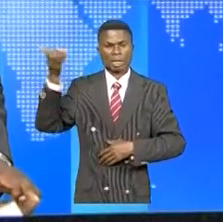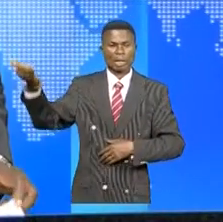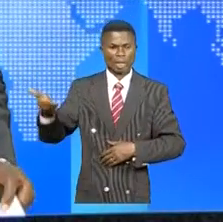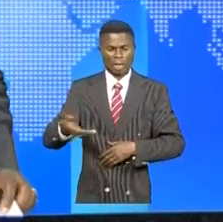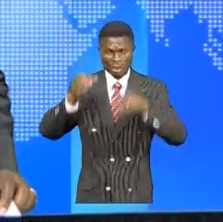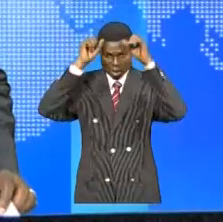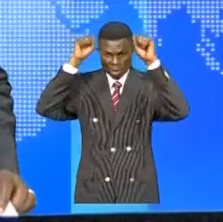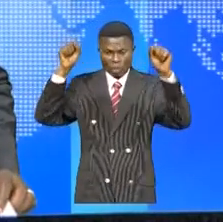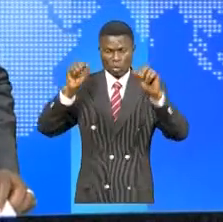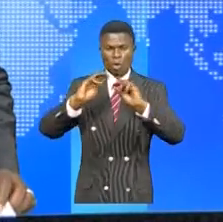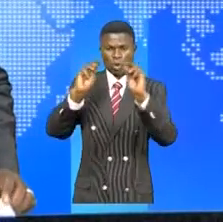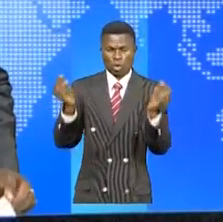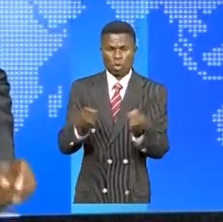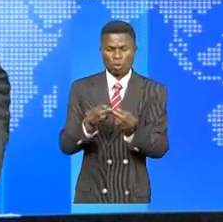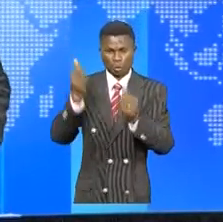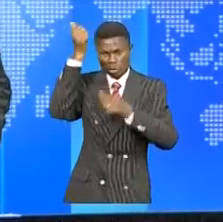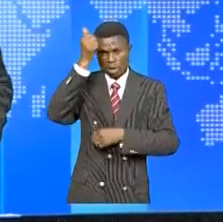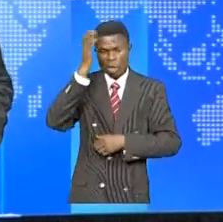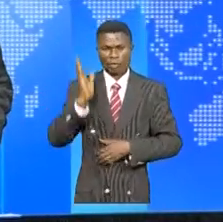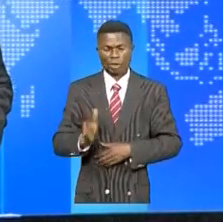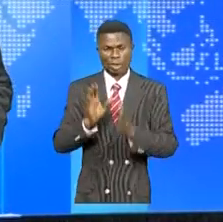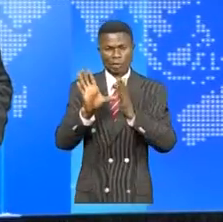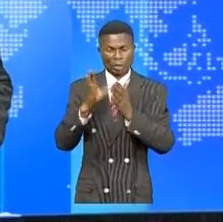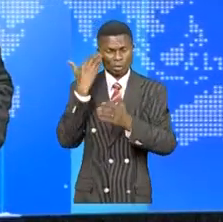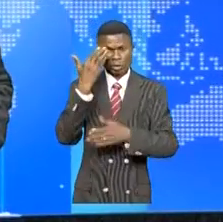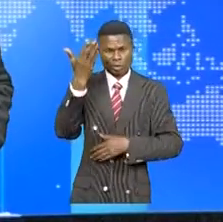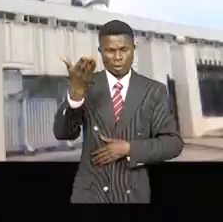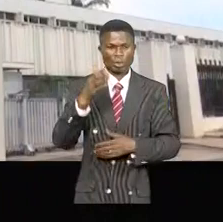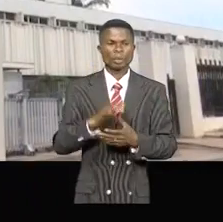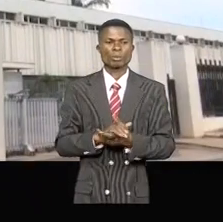le président de la Commission africaine. Un reportage de Gina Wabiwa.